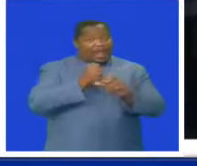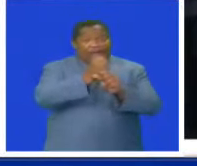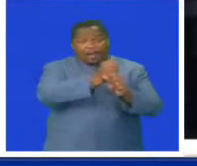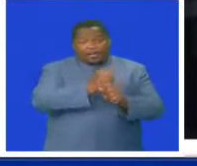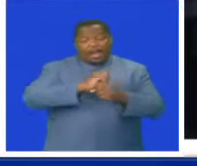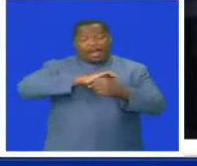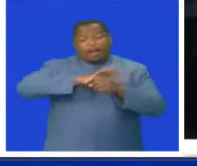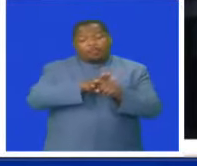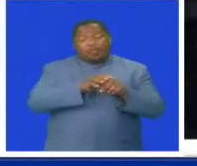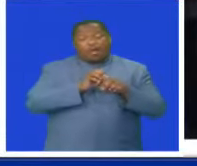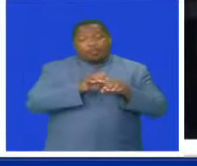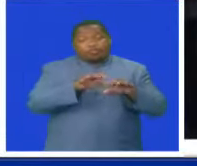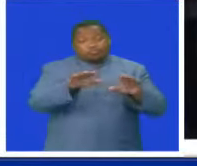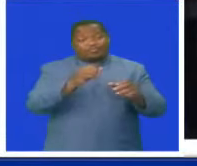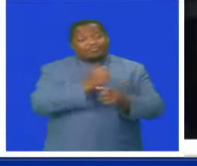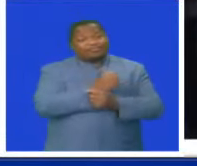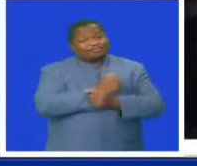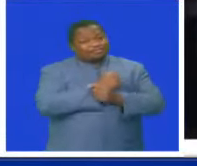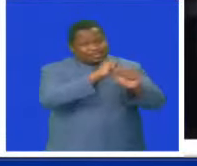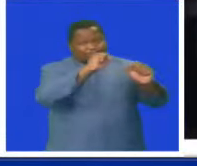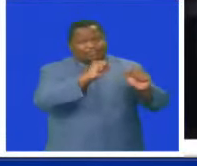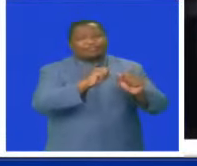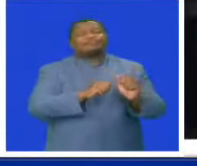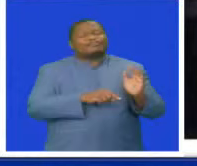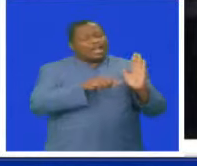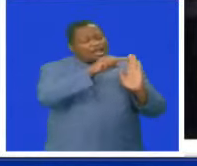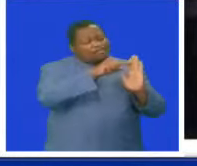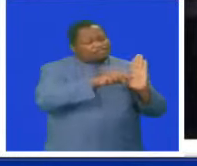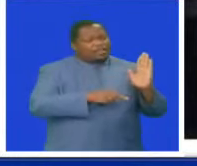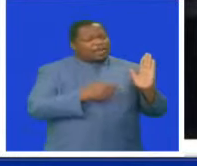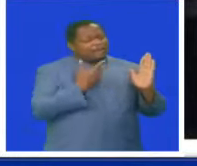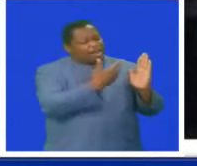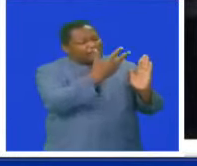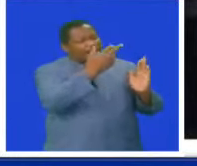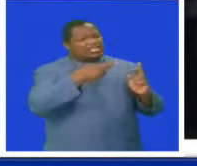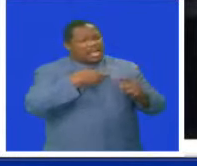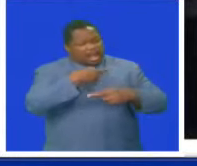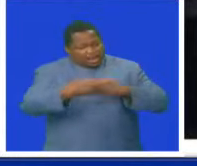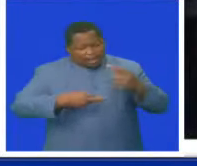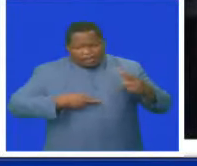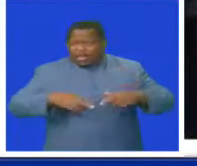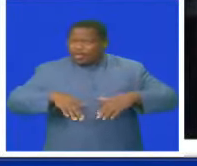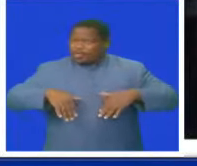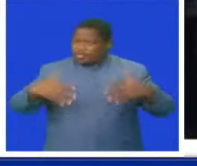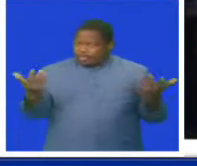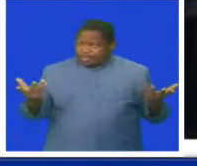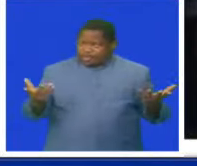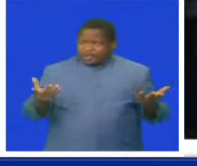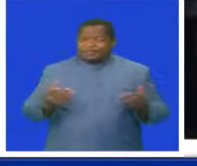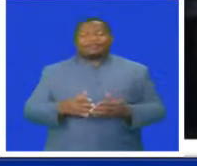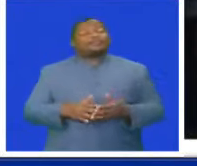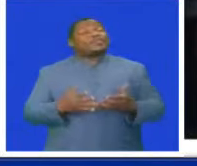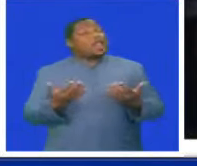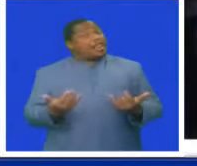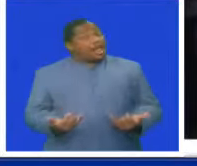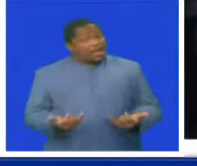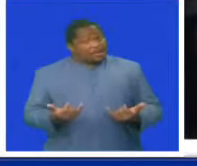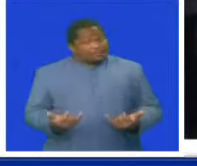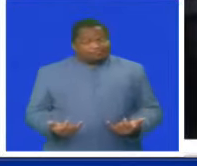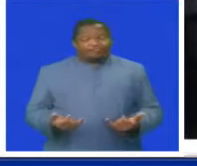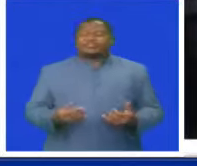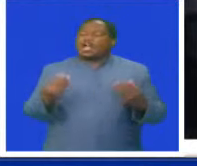Sithi ke noma sibona ukuthi eMaswati lamaningi lomkhuhlane noma ke le